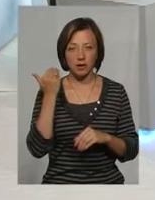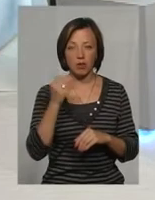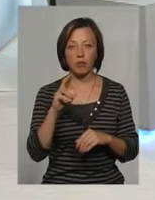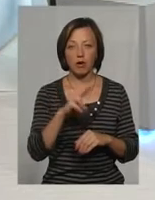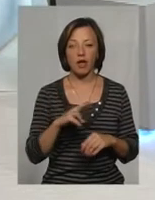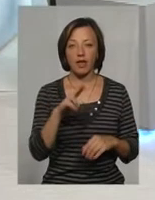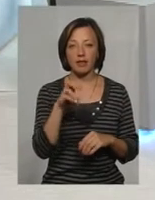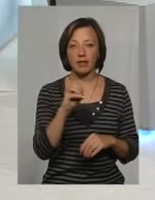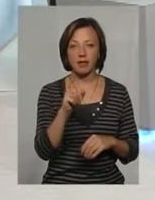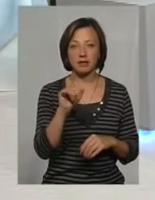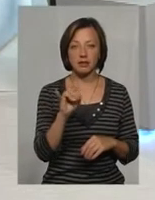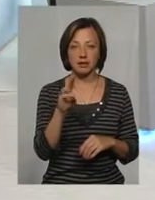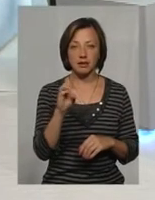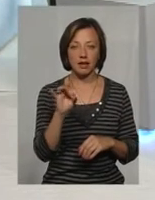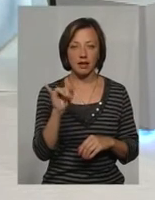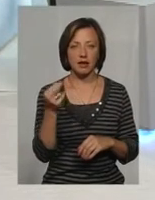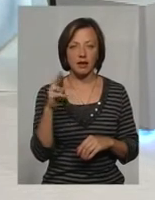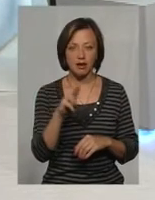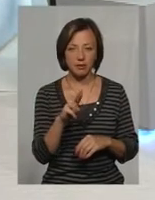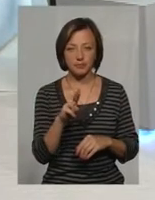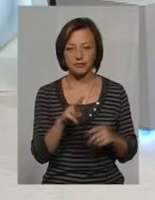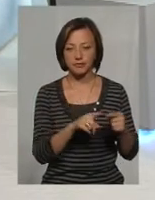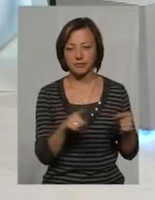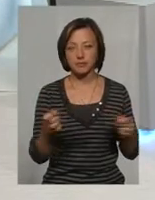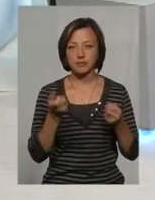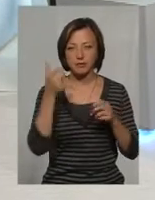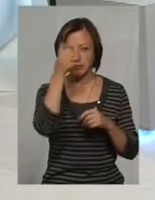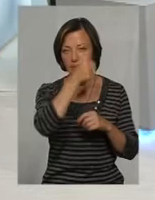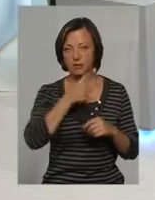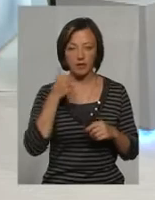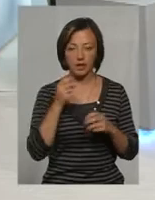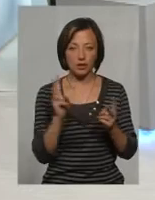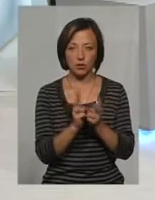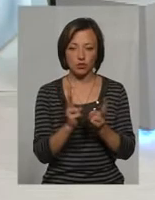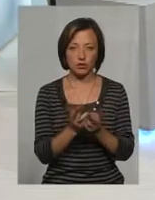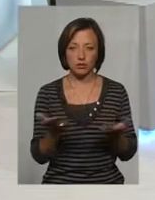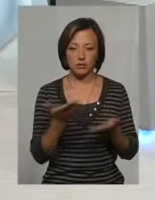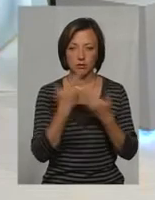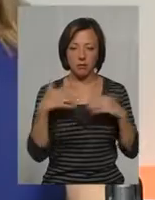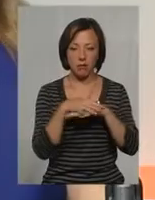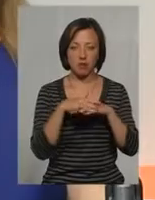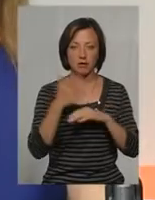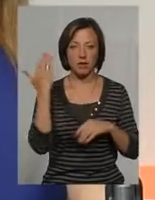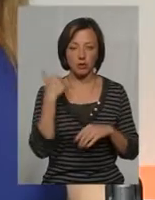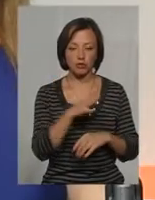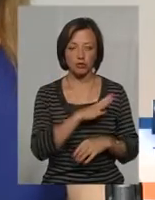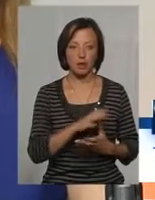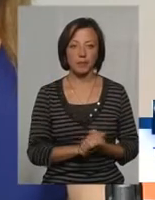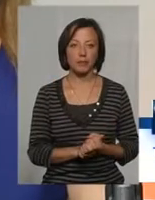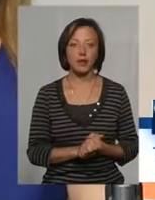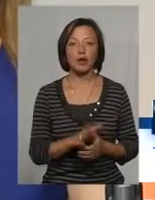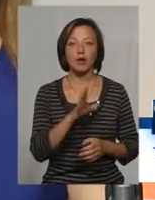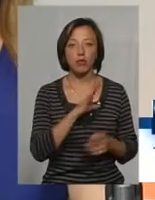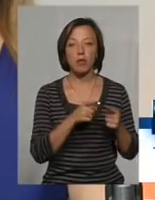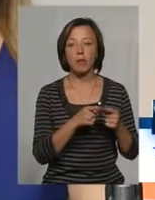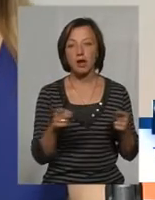От дизентерія зараз доволі теж на протязі декількох років практично не зустрічається так масово, як раніше була. А був